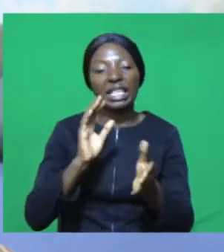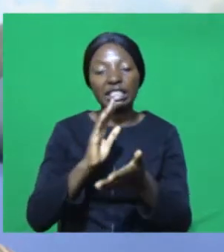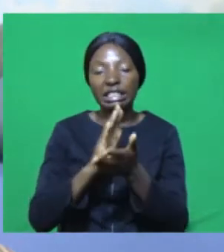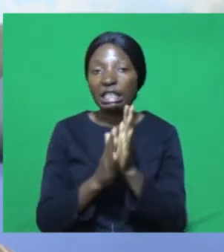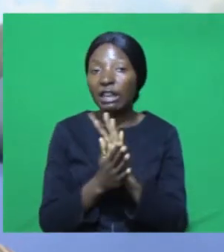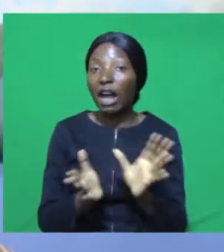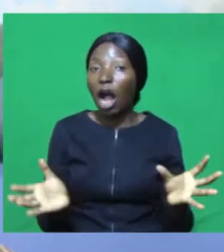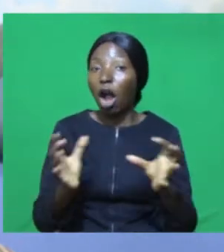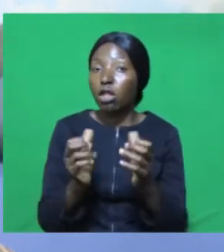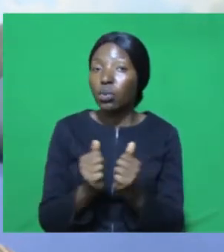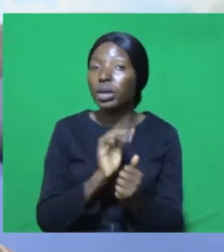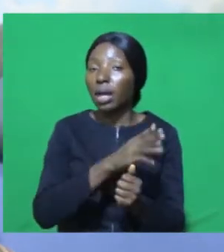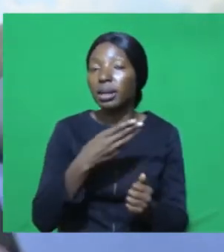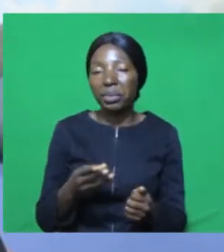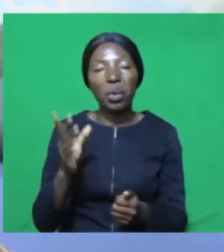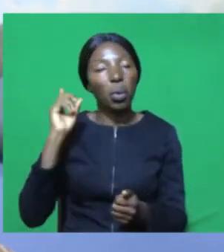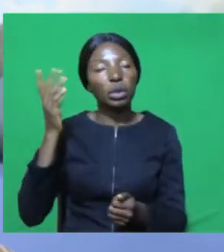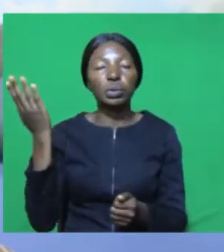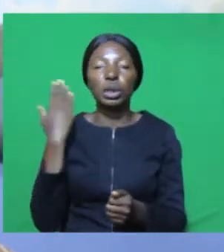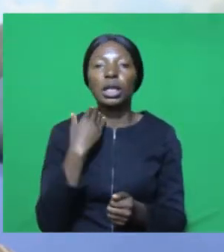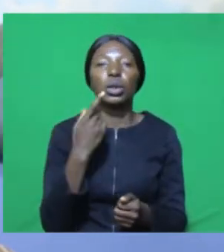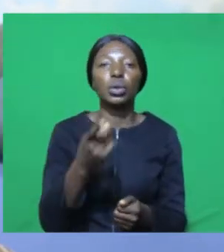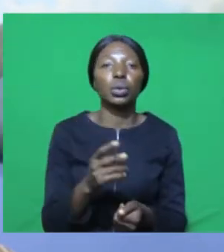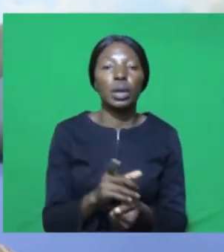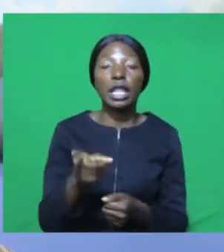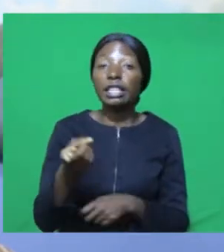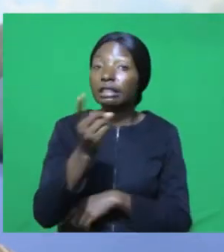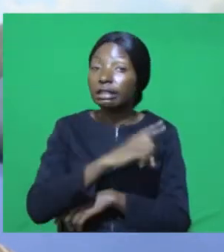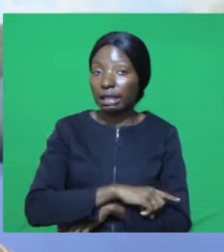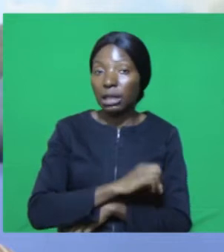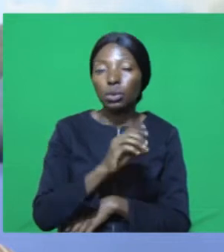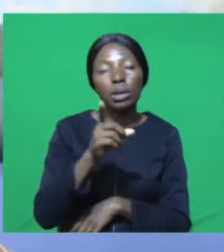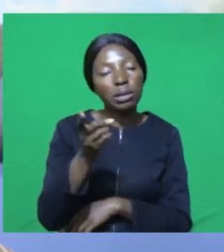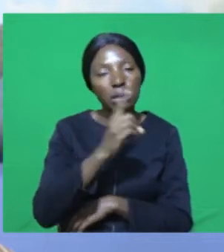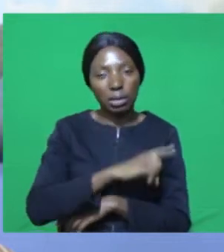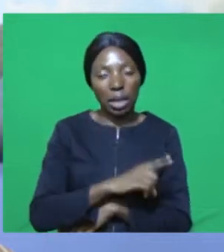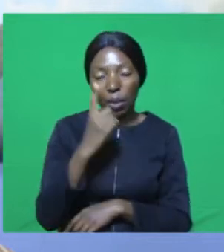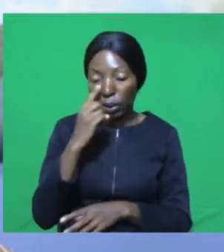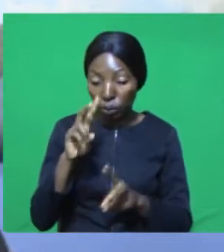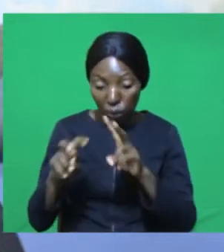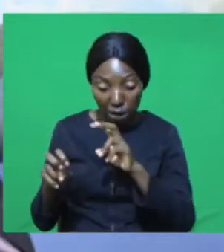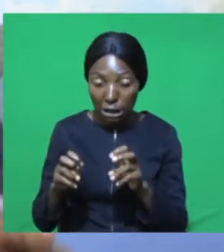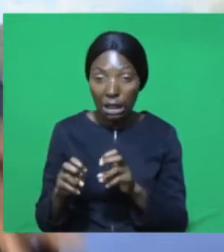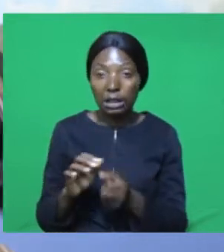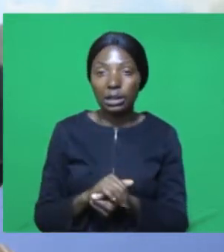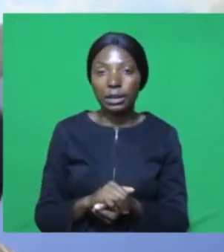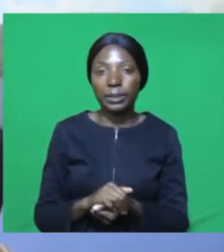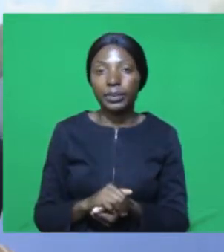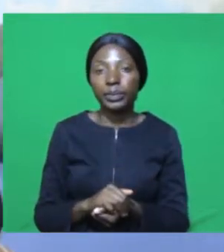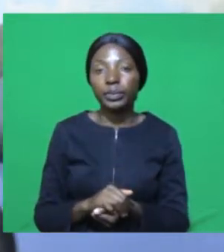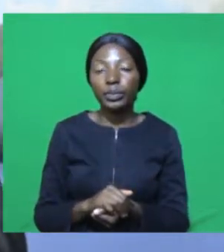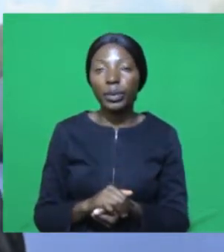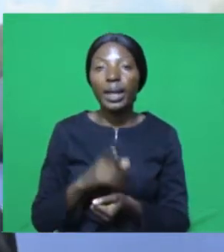izvi, ndinokuvandaparadza zuva iro. Okay. Saka zuva iri kana mukanyatso kucherechedza